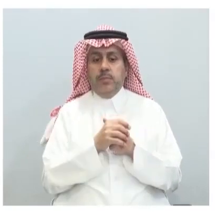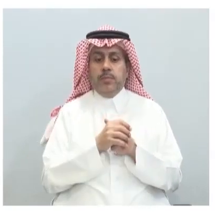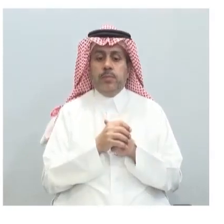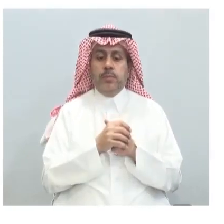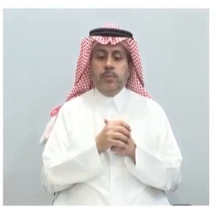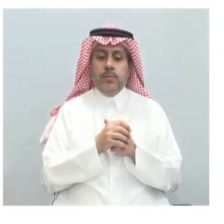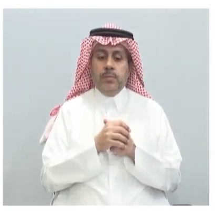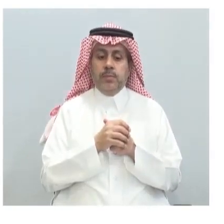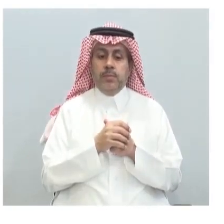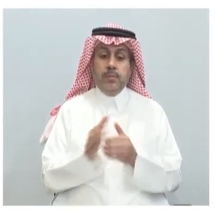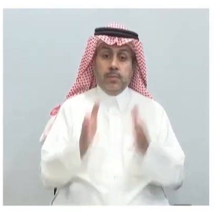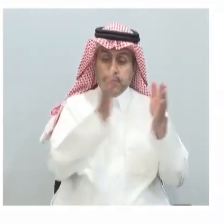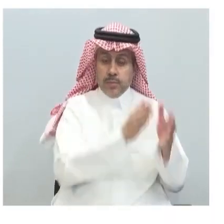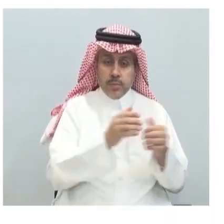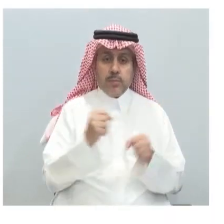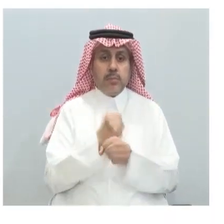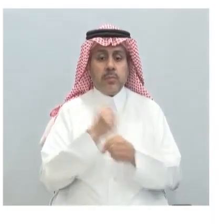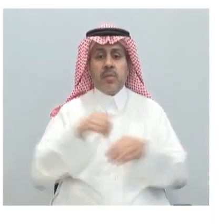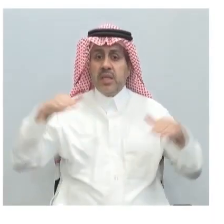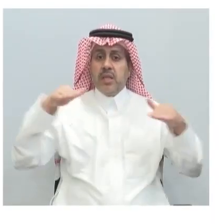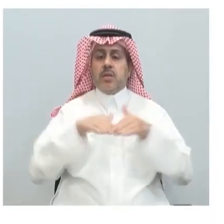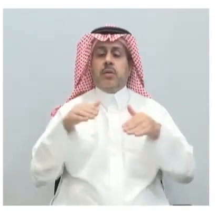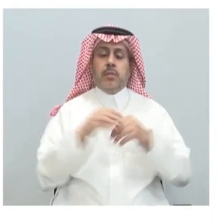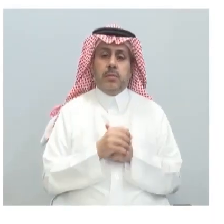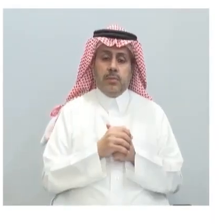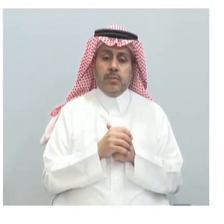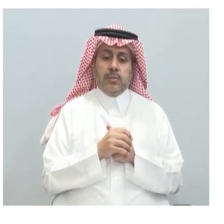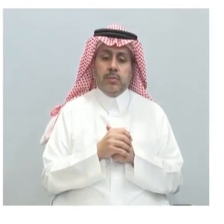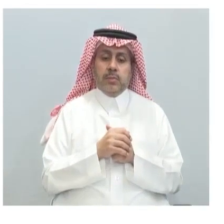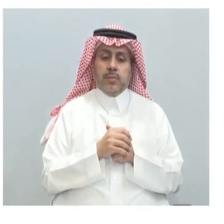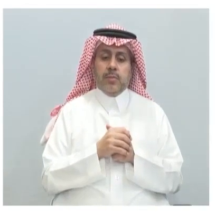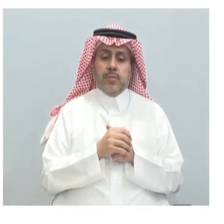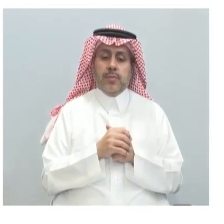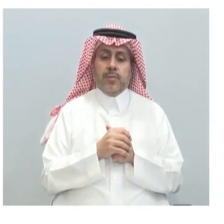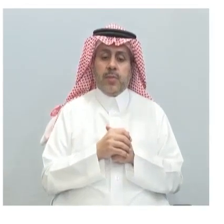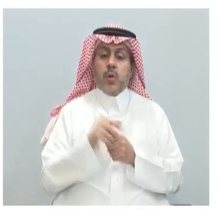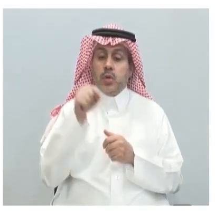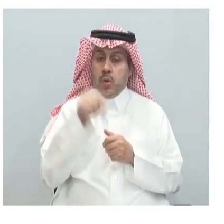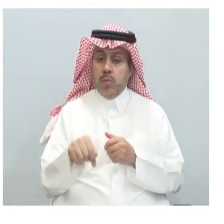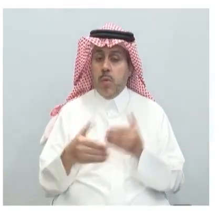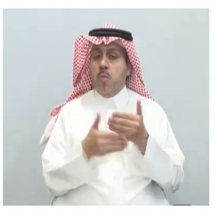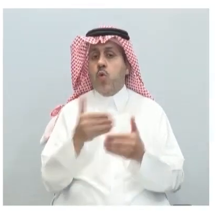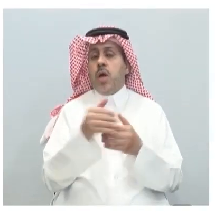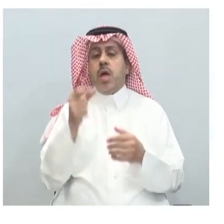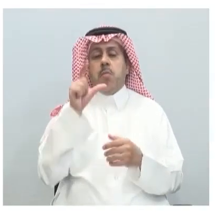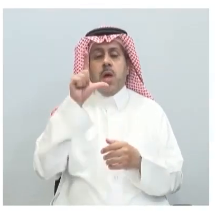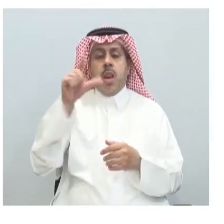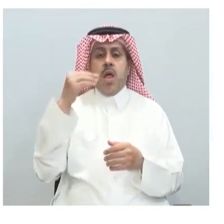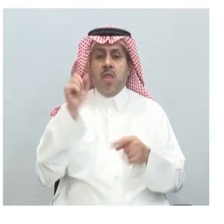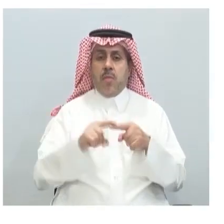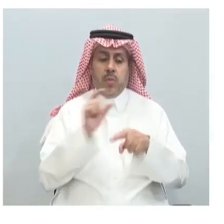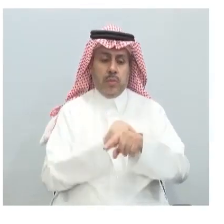صحيح بعد ذلك يحدث التصادم يحدث التصادم هنا سيكون مركب لحظي